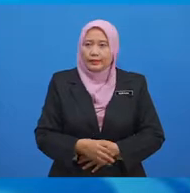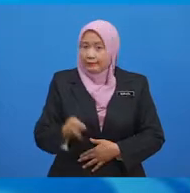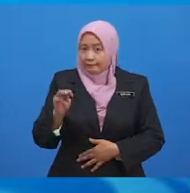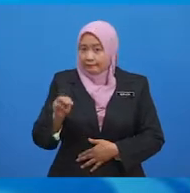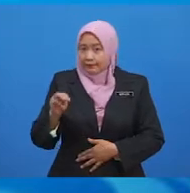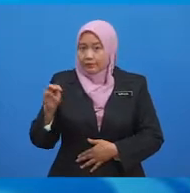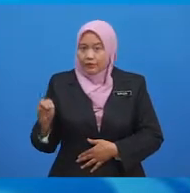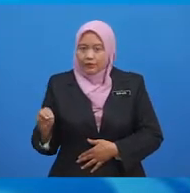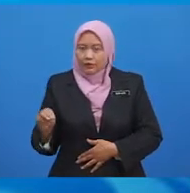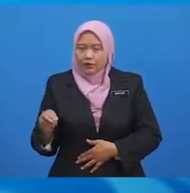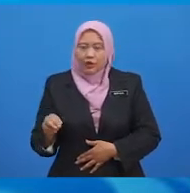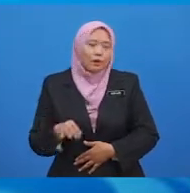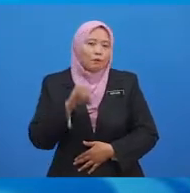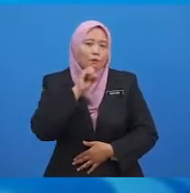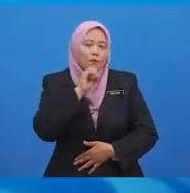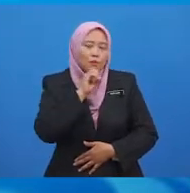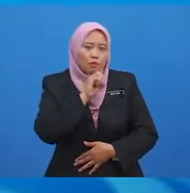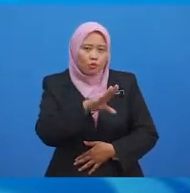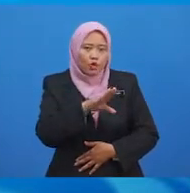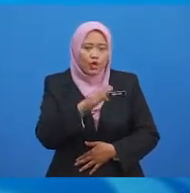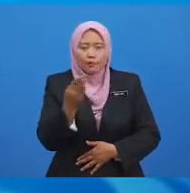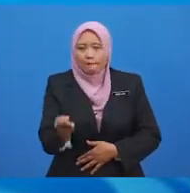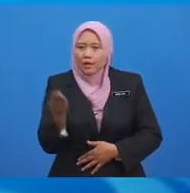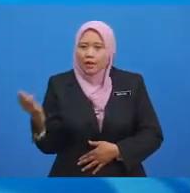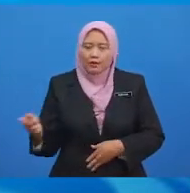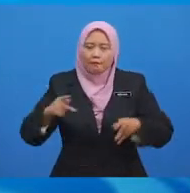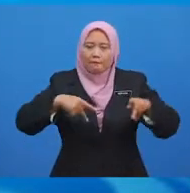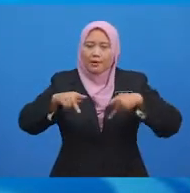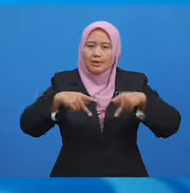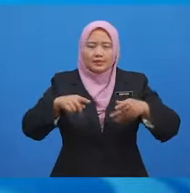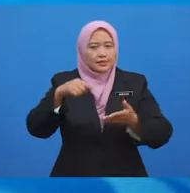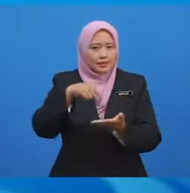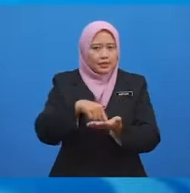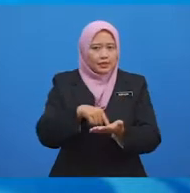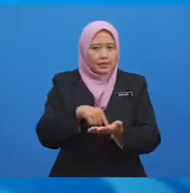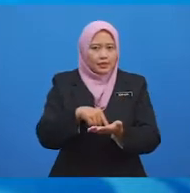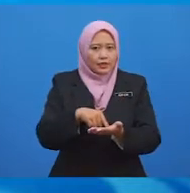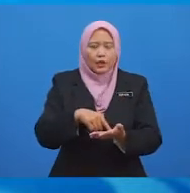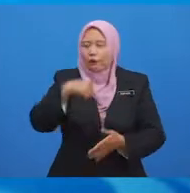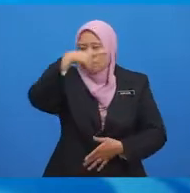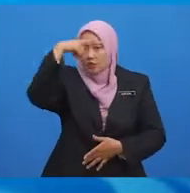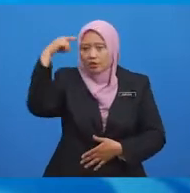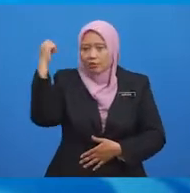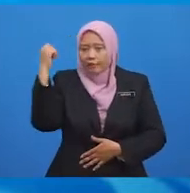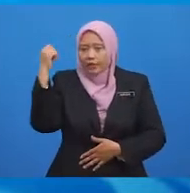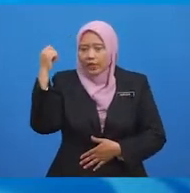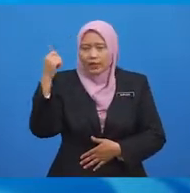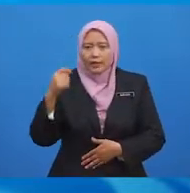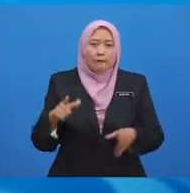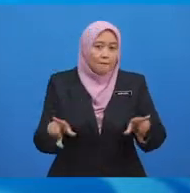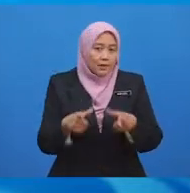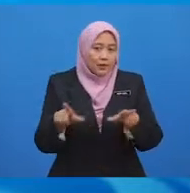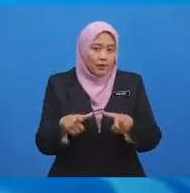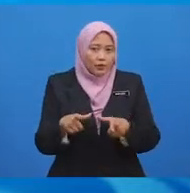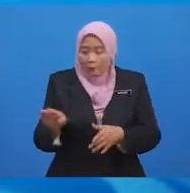Murid-murid, pembuangan bahan plastik ini menyebabkan berlakunya